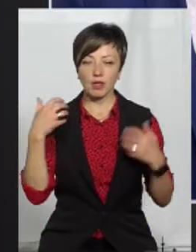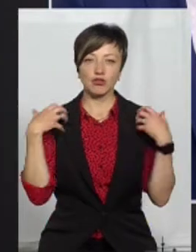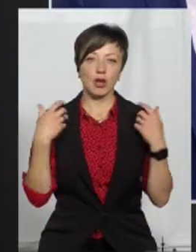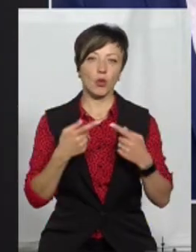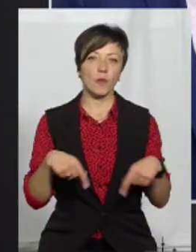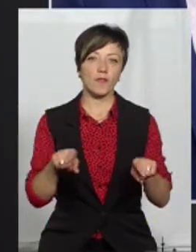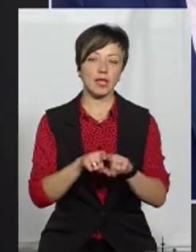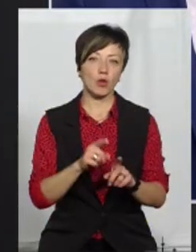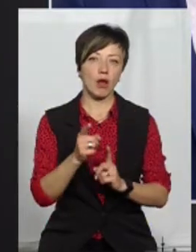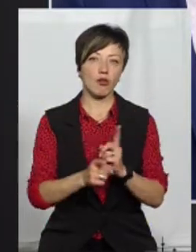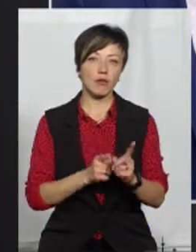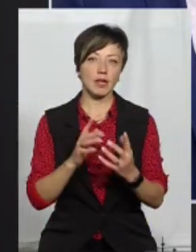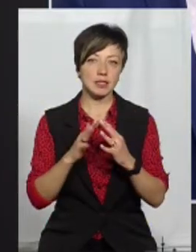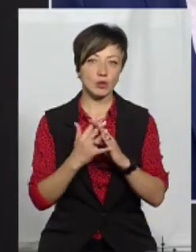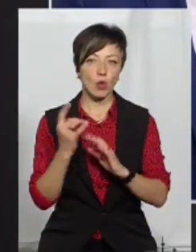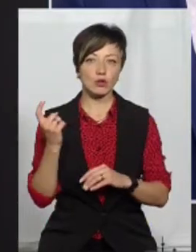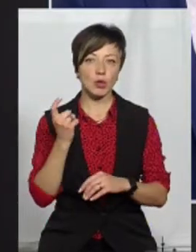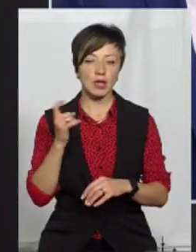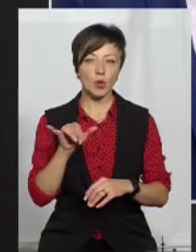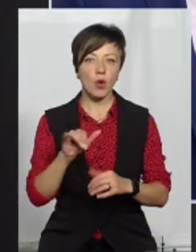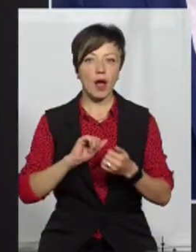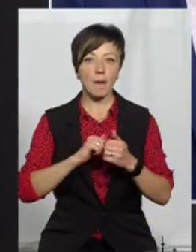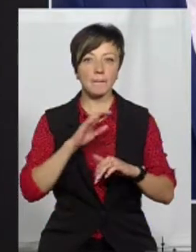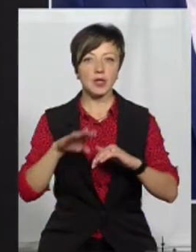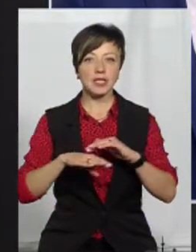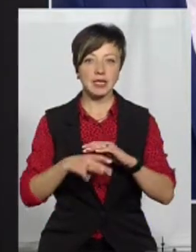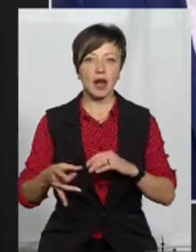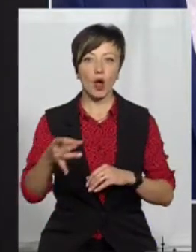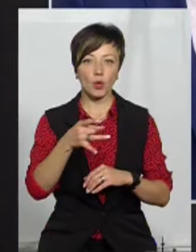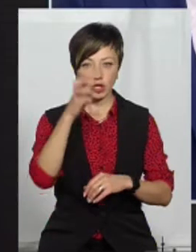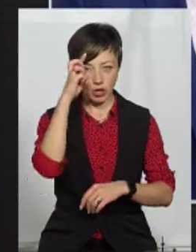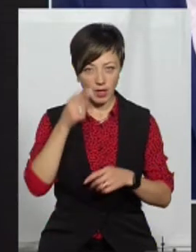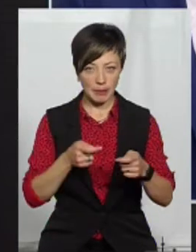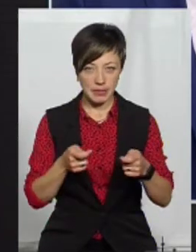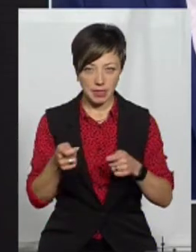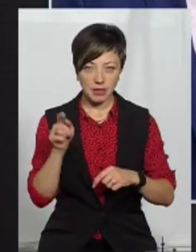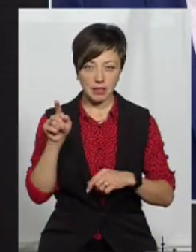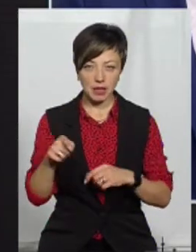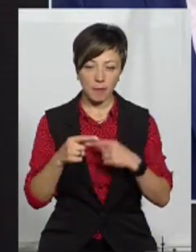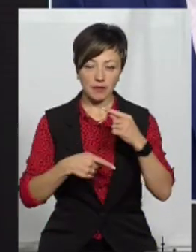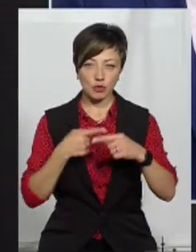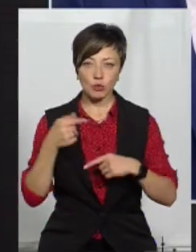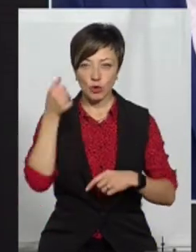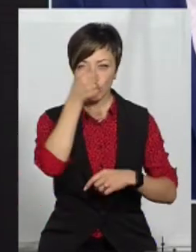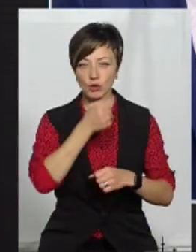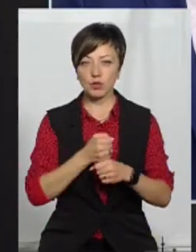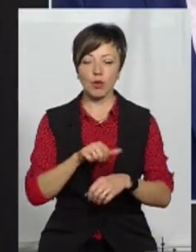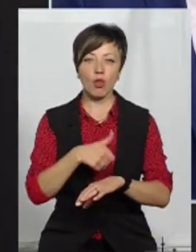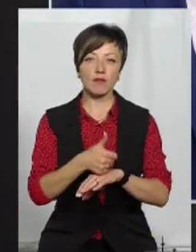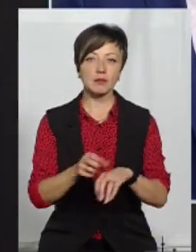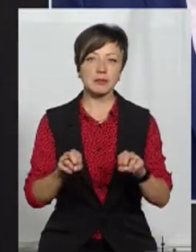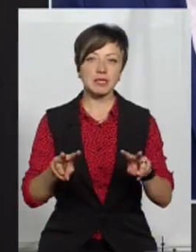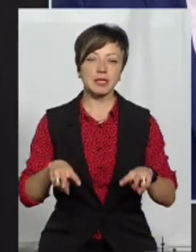відділу реформування сільського господарства у Кам'янецькій РДА. Там же протягом наступного року працював головним